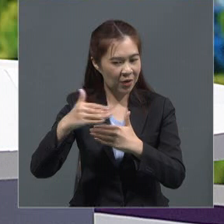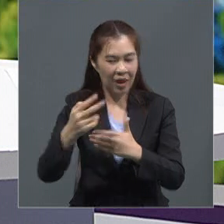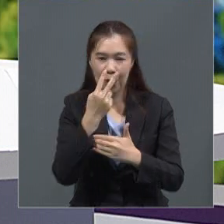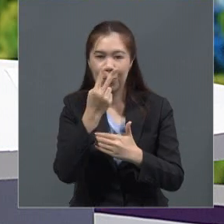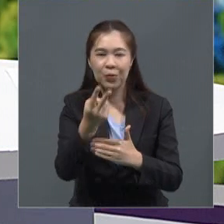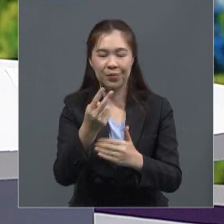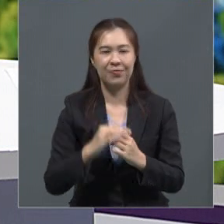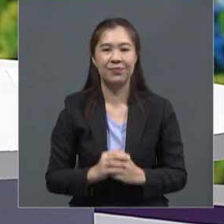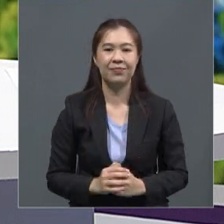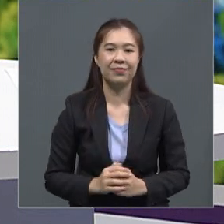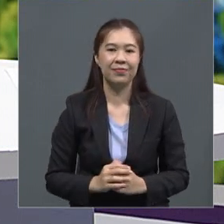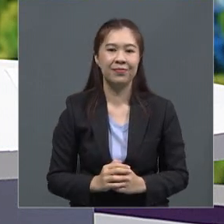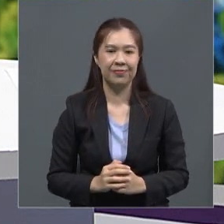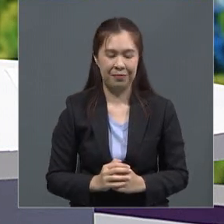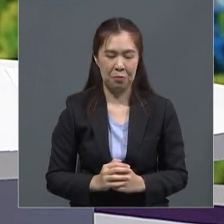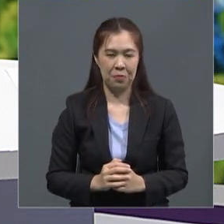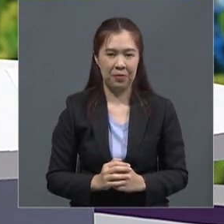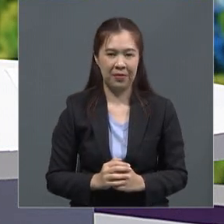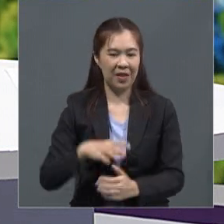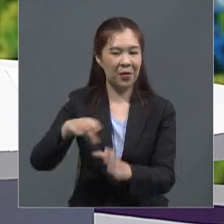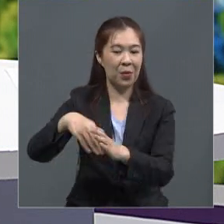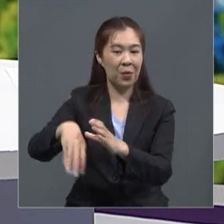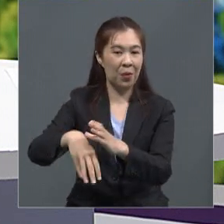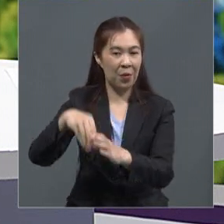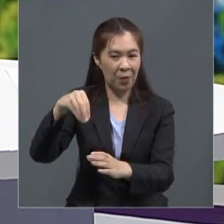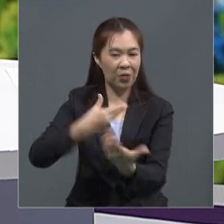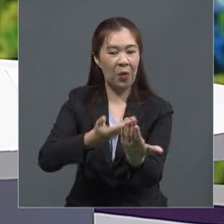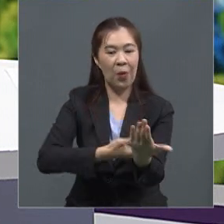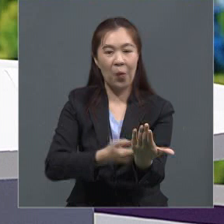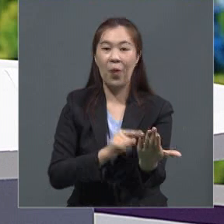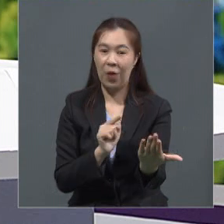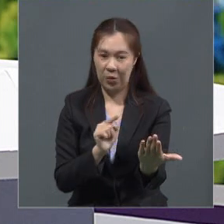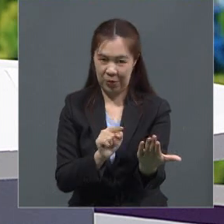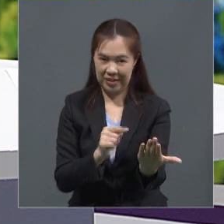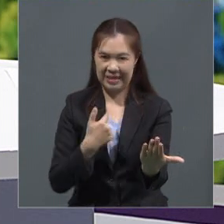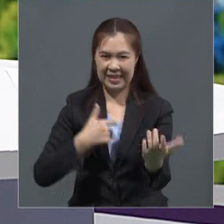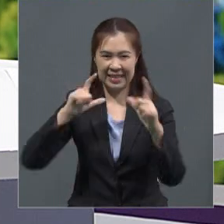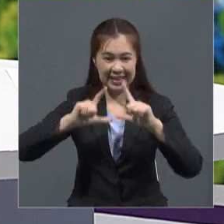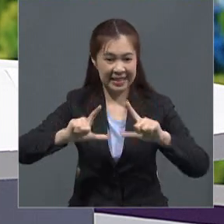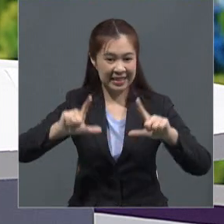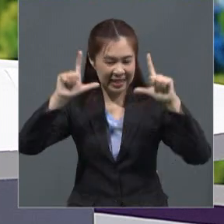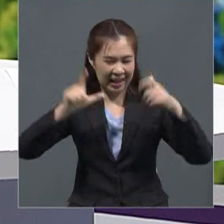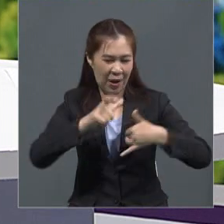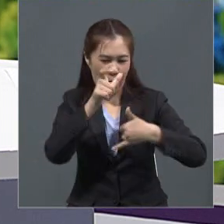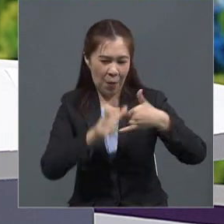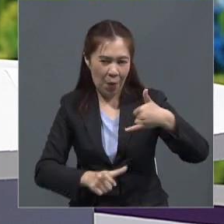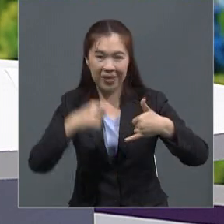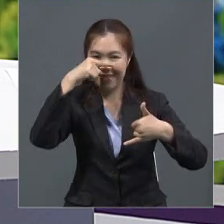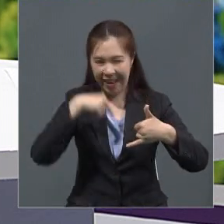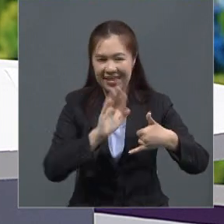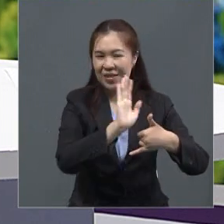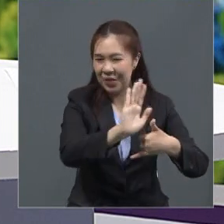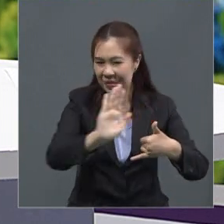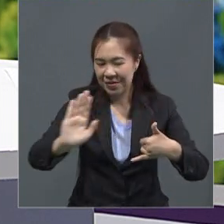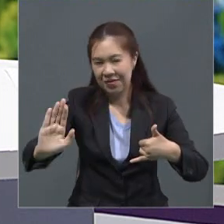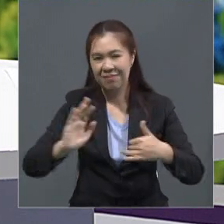ครับคือต้องบอกจริงๆว่าเรื่องการเสี่ยงโชคเนี่ยมันแทบจะเป็นหนึ่งในเอกลักษณ์อัตลักษณ์ของนิสัยคนไทยอยู่แล้วนะแต่